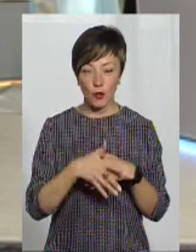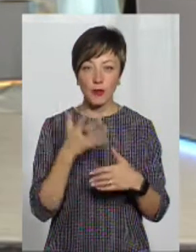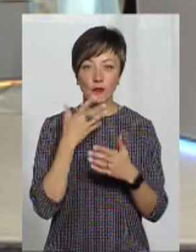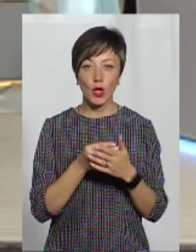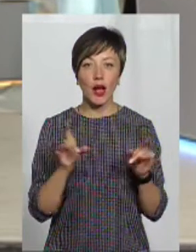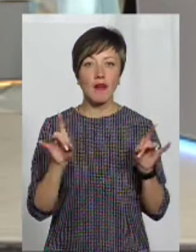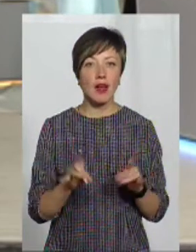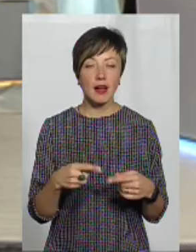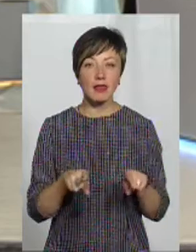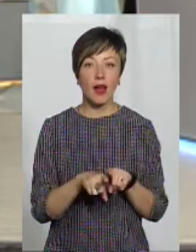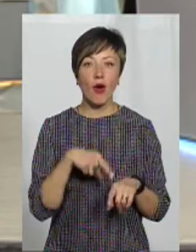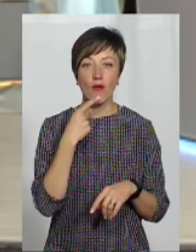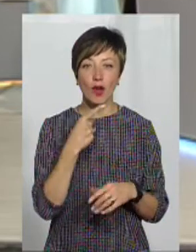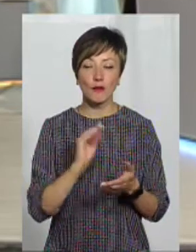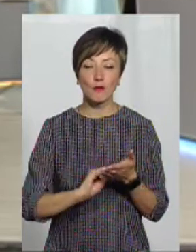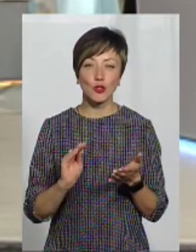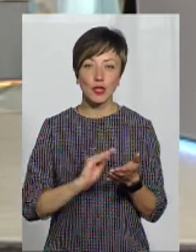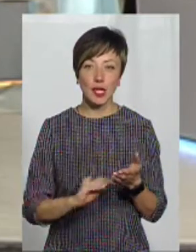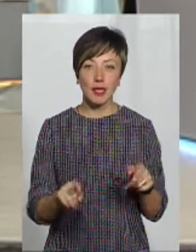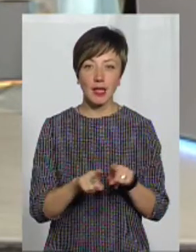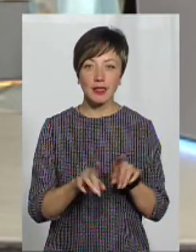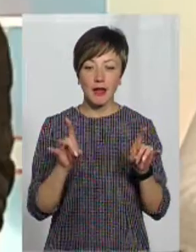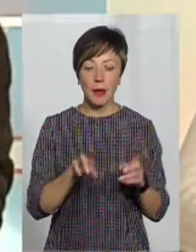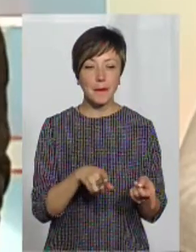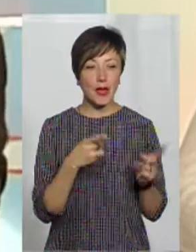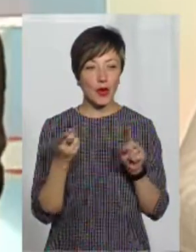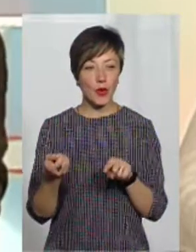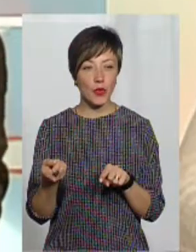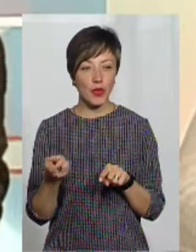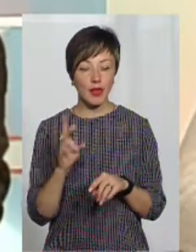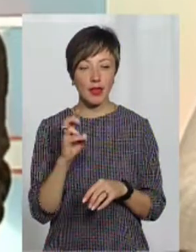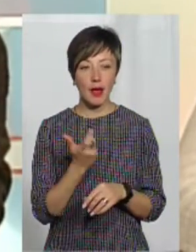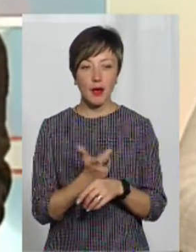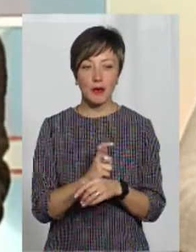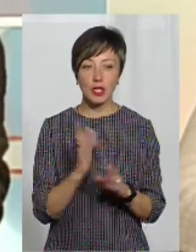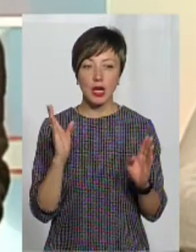кав'ярні. Так, як говорили в сюжеті, також, що кав'ярні переходять вже на